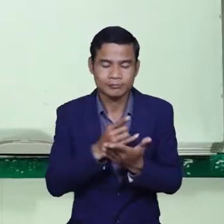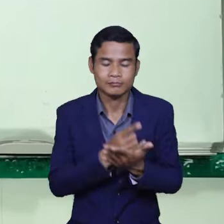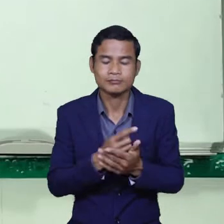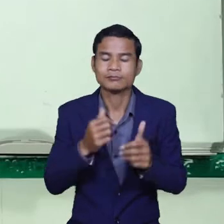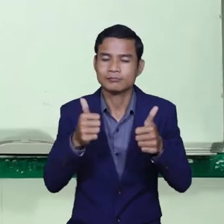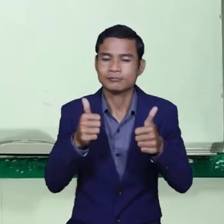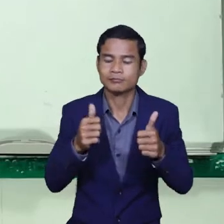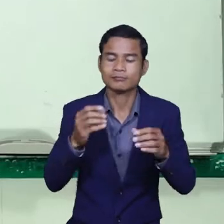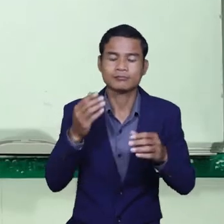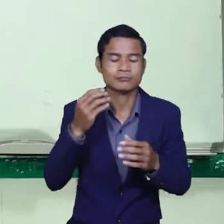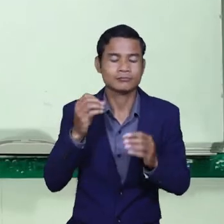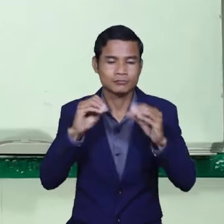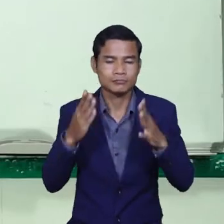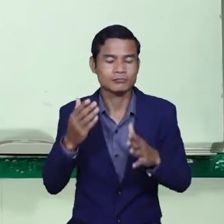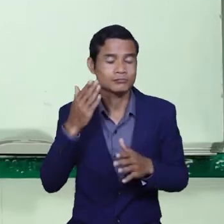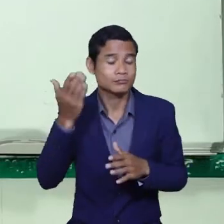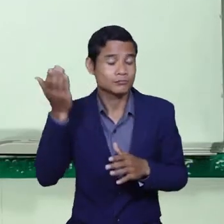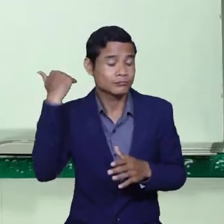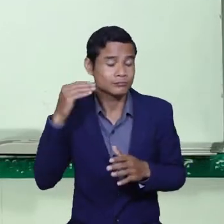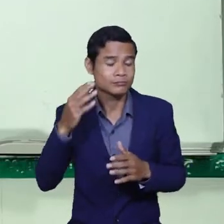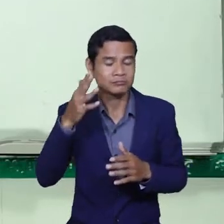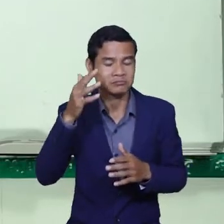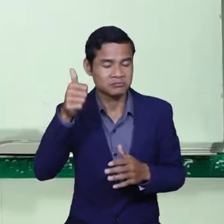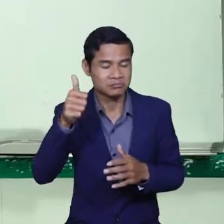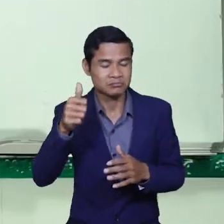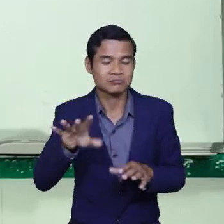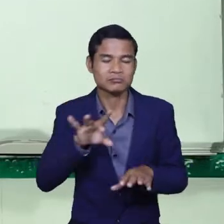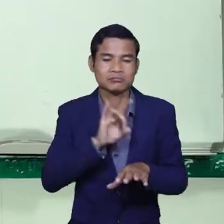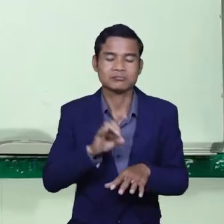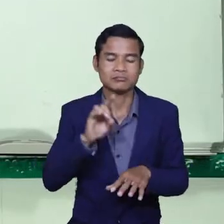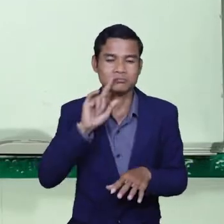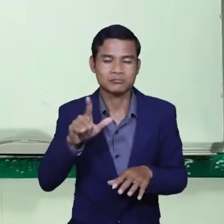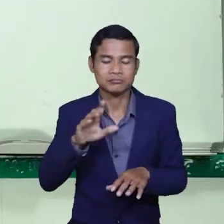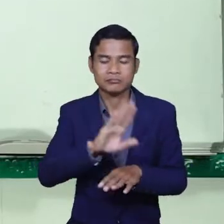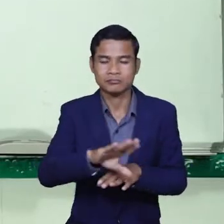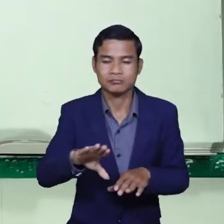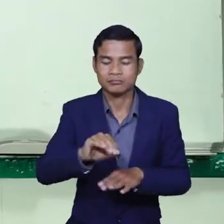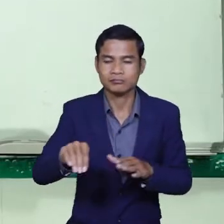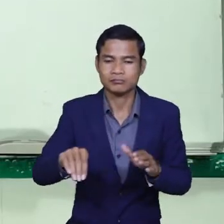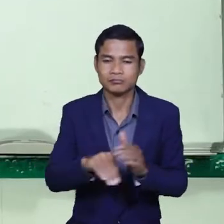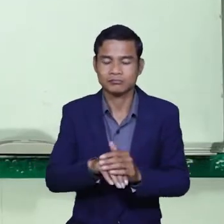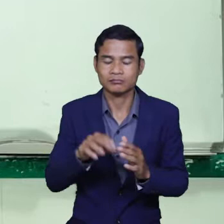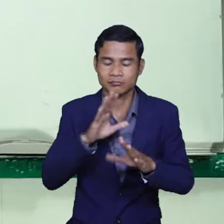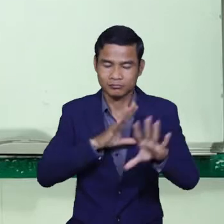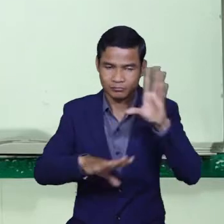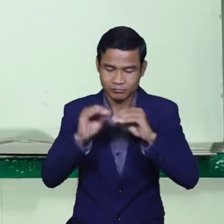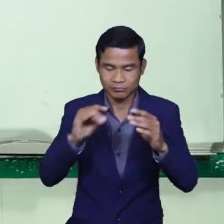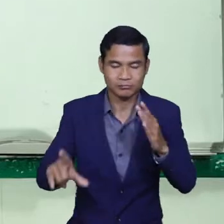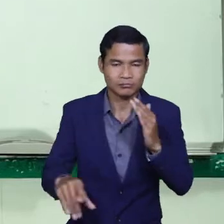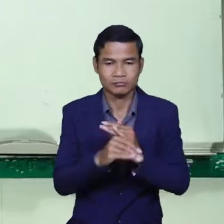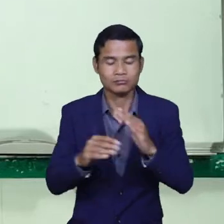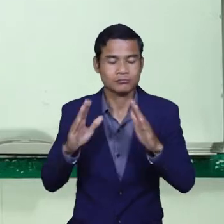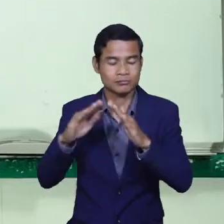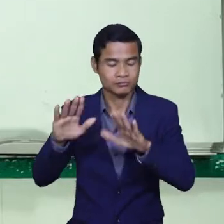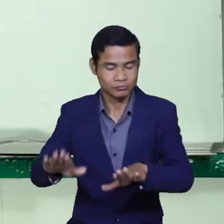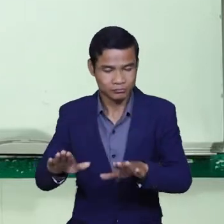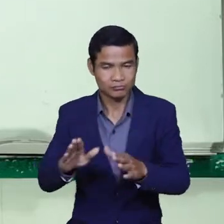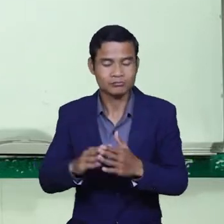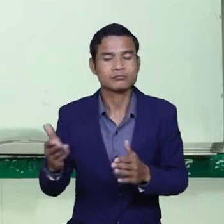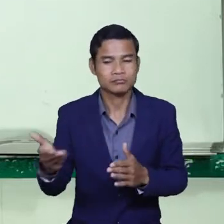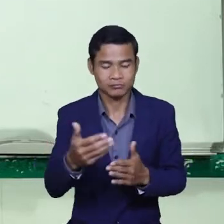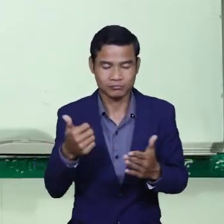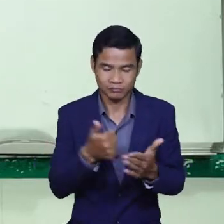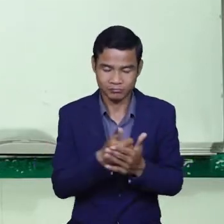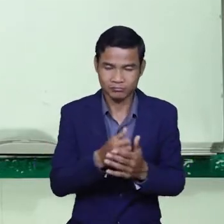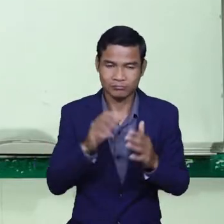បស់យើងថ្ងៃមុនចាបានយ៉ាងល្អអញ្ចឹងបញ្ជាក់ថាកូនកូនទាំងអស់គ្នាចាគឺបានខិតខំរៀនសូត្រចាំនៅផ្ទះបន្ថែមណាកូនណា